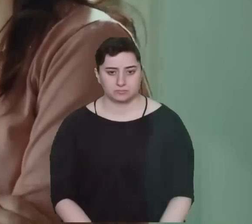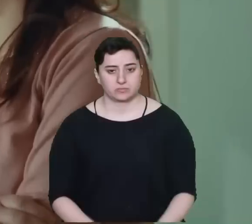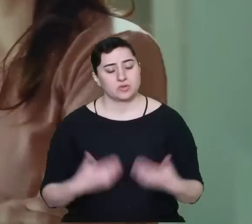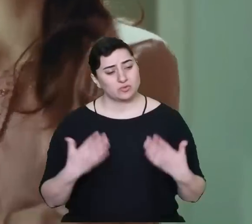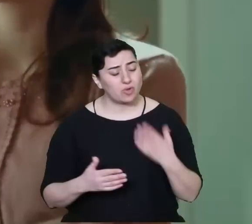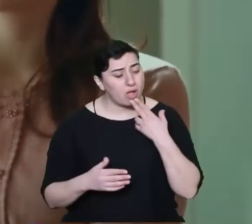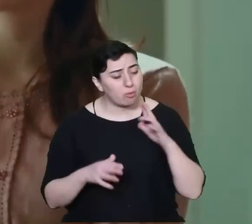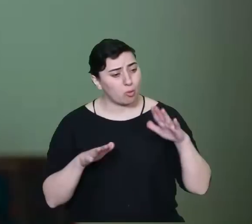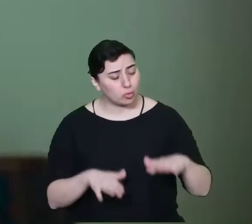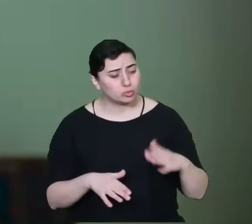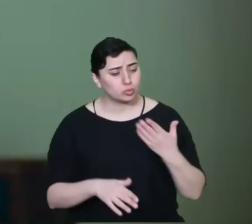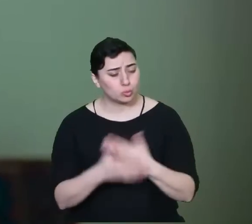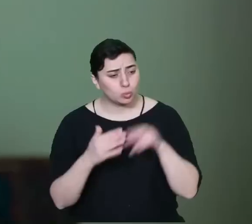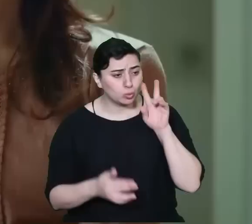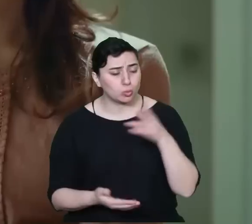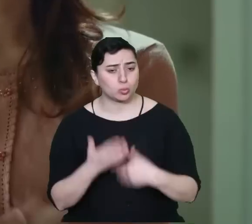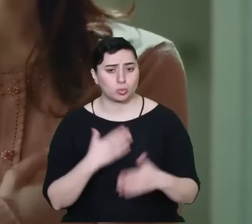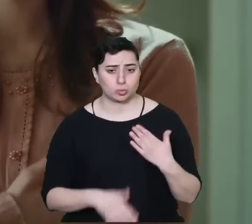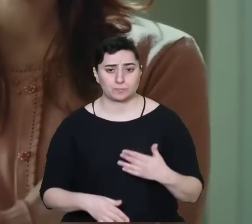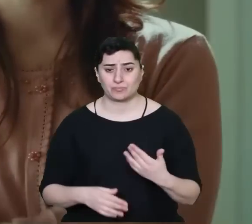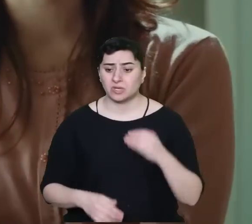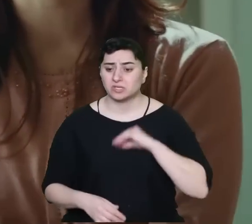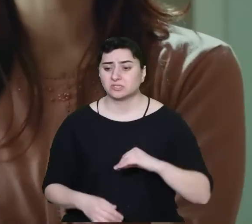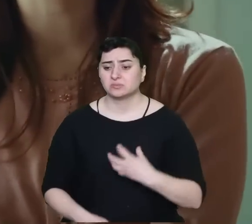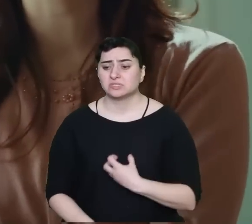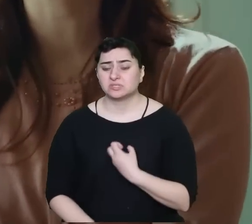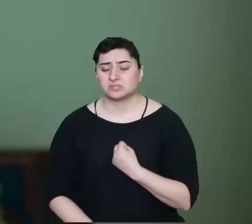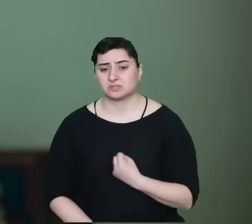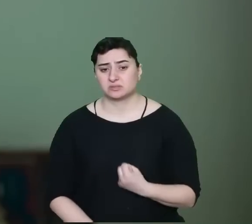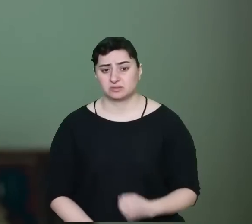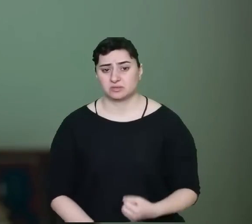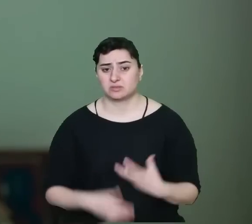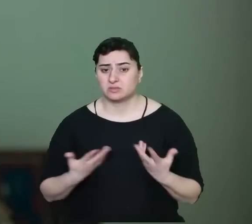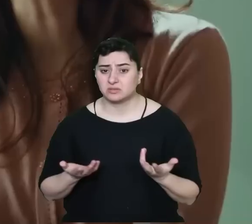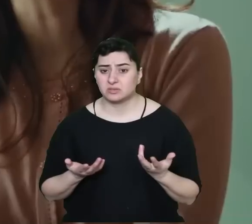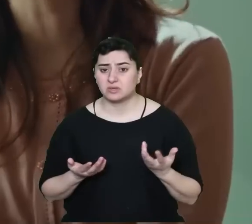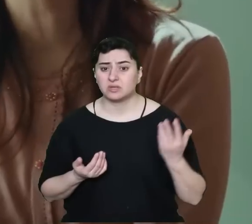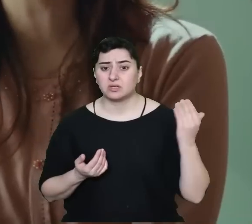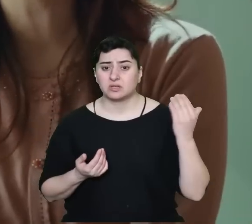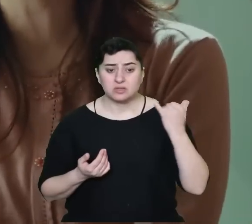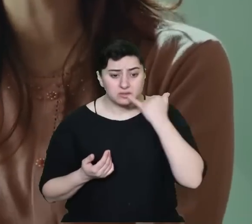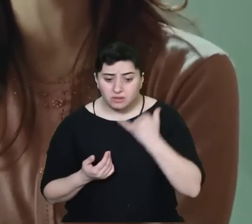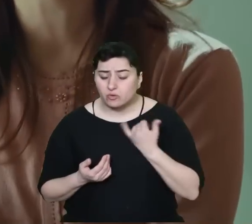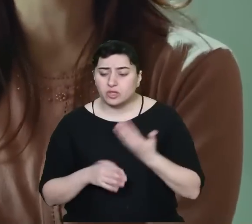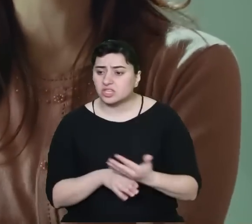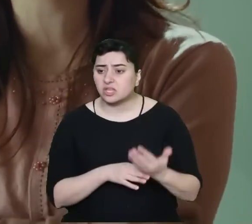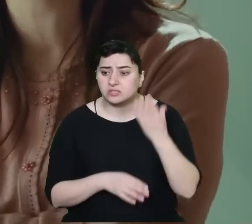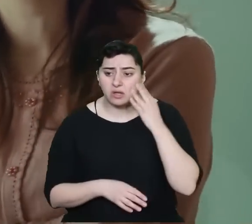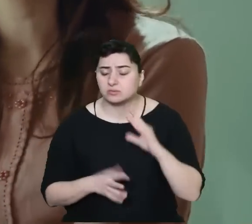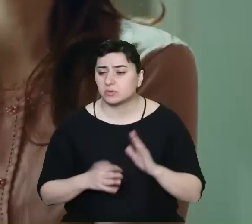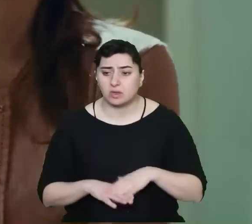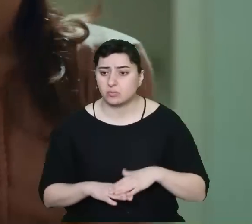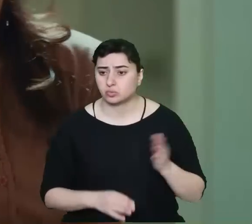Ay abla otur Allah aşkına. Ben yoruldum. İçim sıkılıyor Zehra. Yani gelemese de telefon ederdi. Nerede kaldı bu